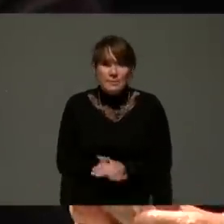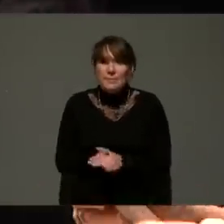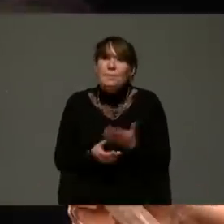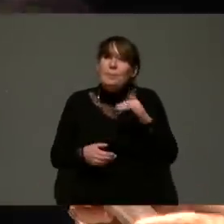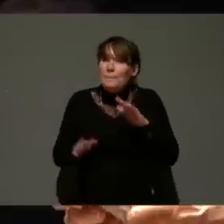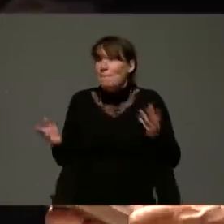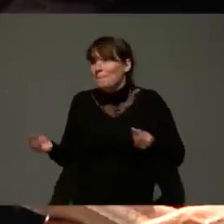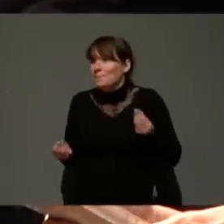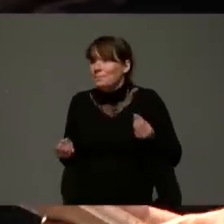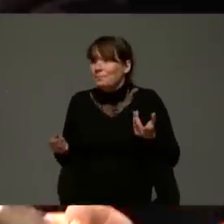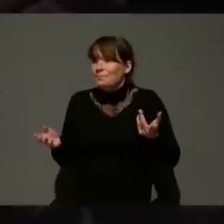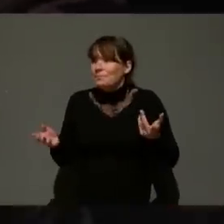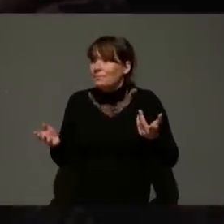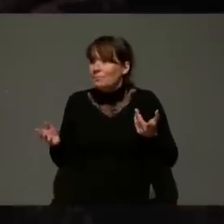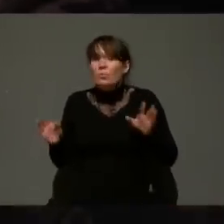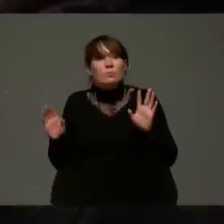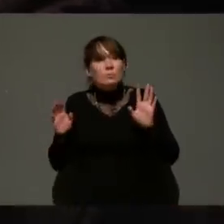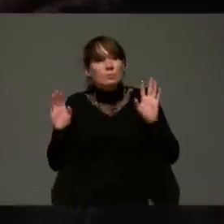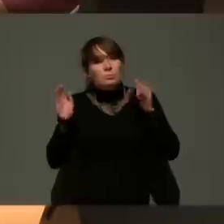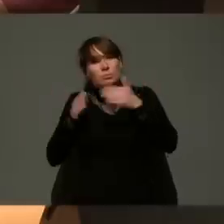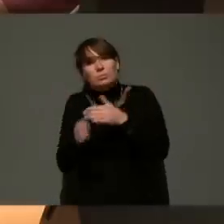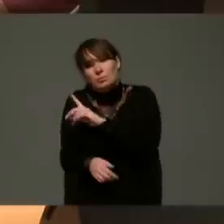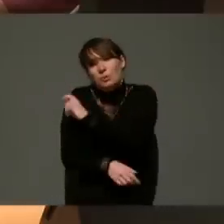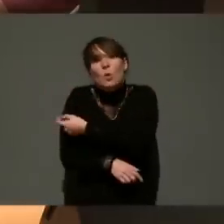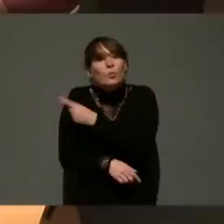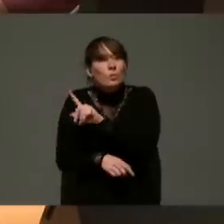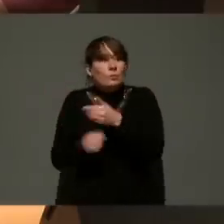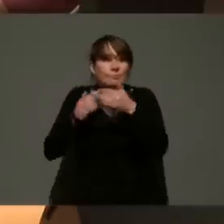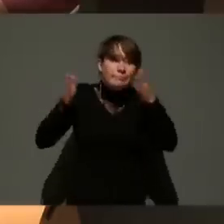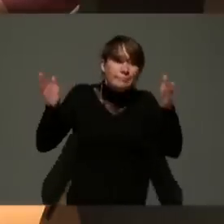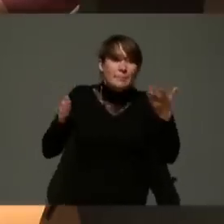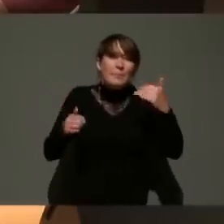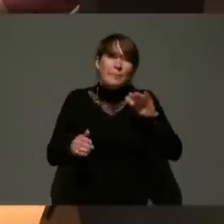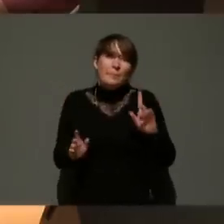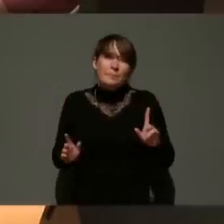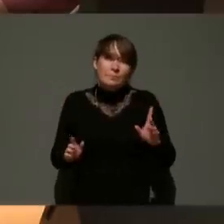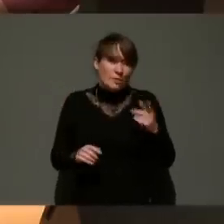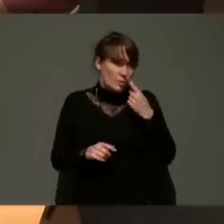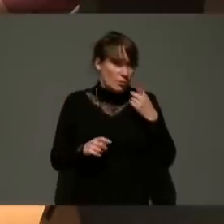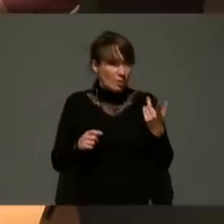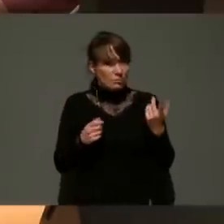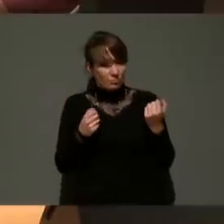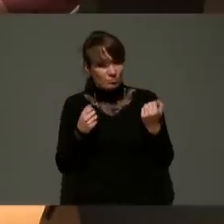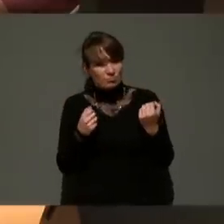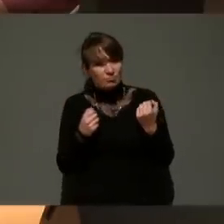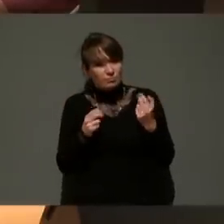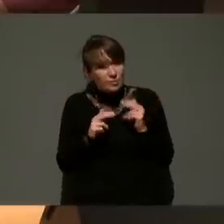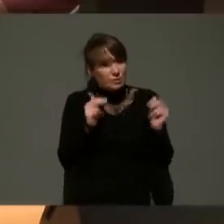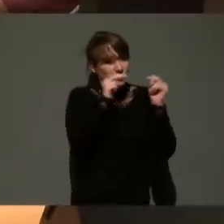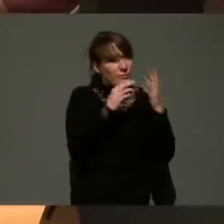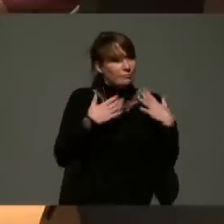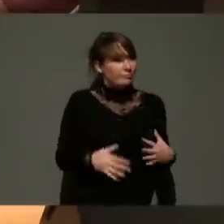dire, mais j'élargis, hein, pas que le sport, mais on peut dire qu'il y a une corrélation claire entre le niveau d'activité physique